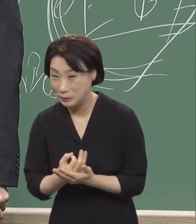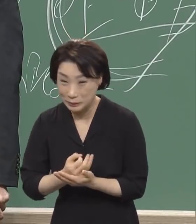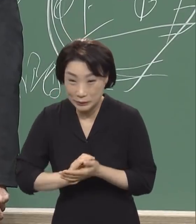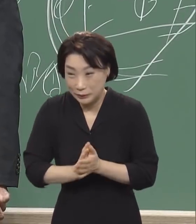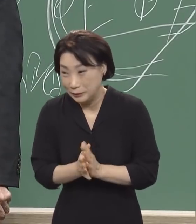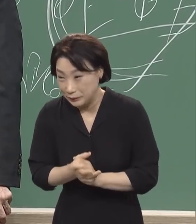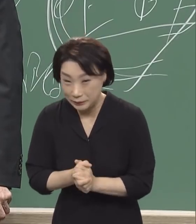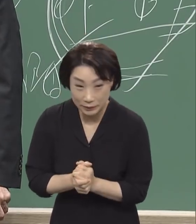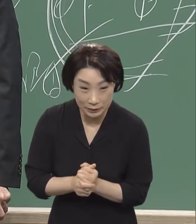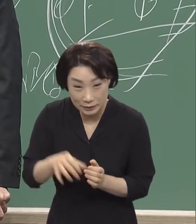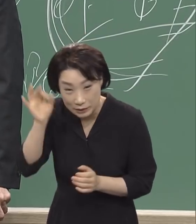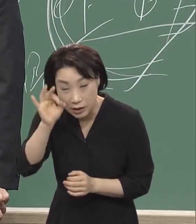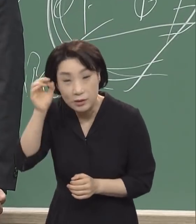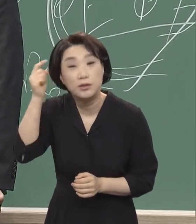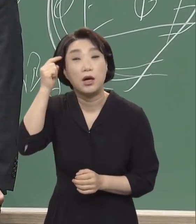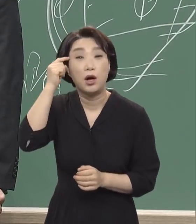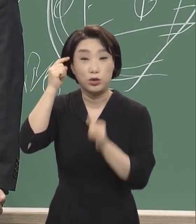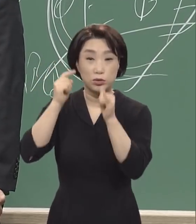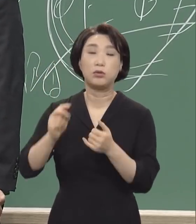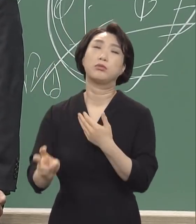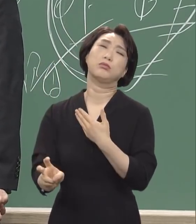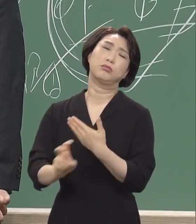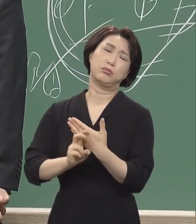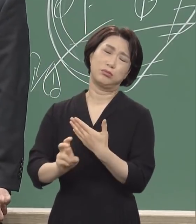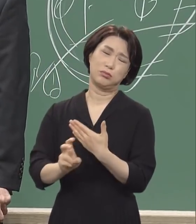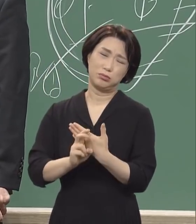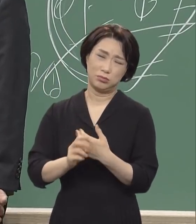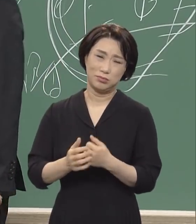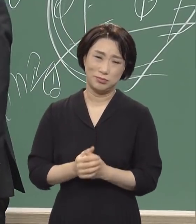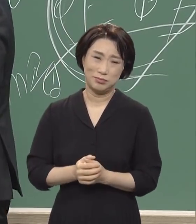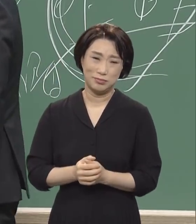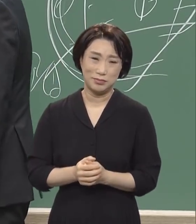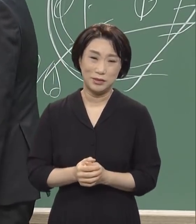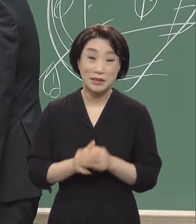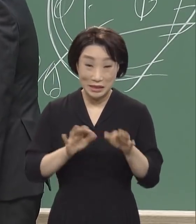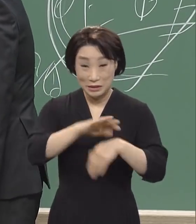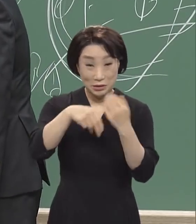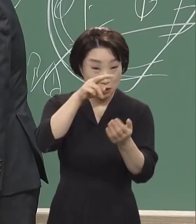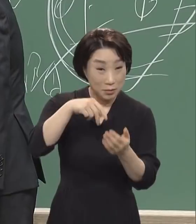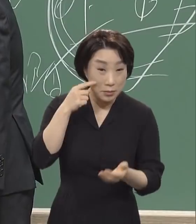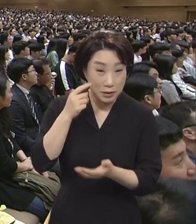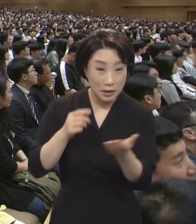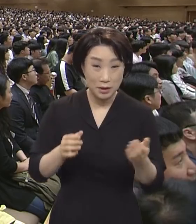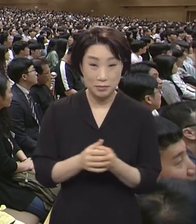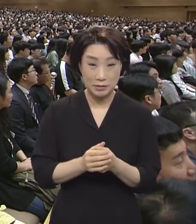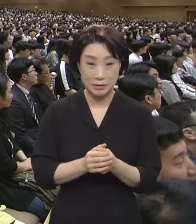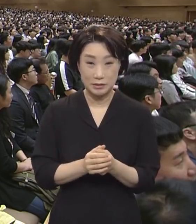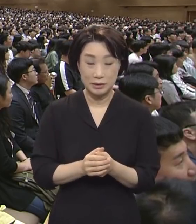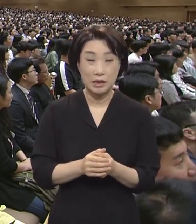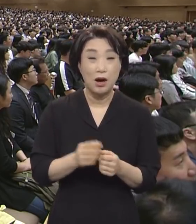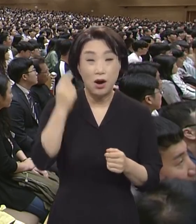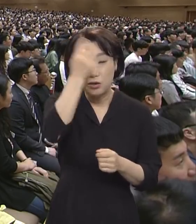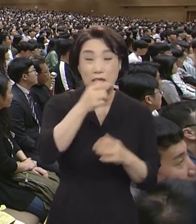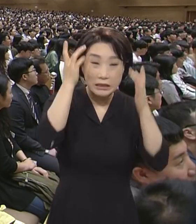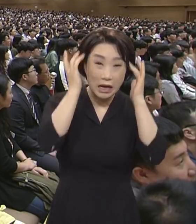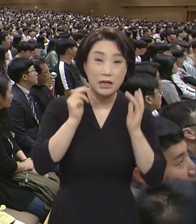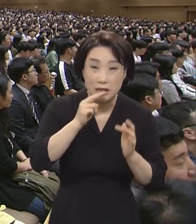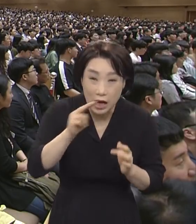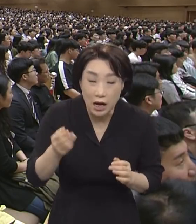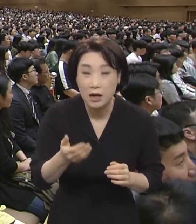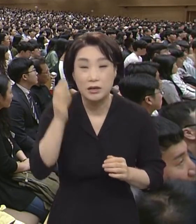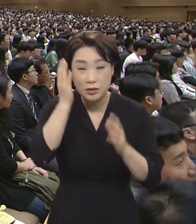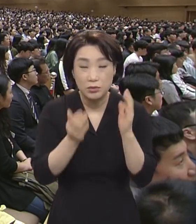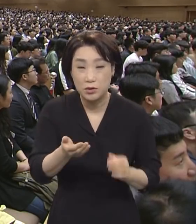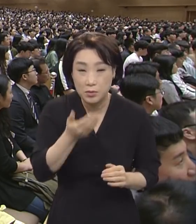쓸 수 있나 이런 생각이 불법이야 불법. 불법 읽어봐. 네가 얼굴에 땀이 흘러야 식물을